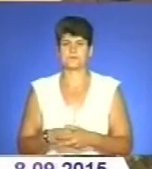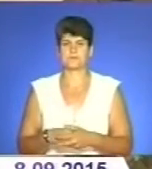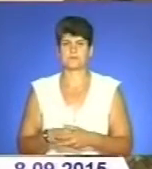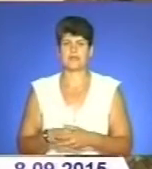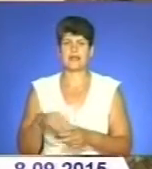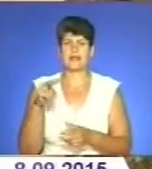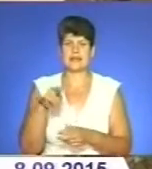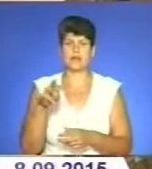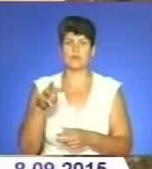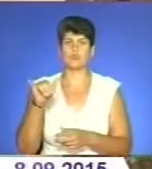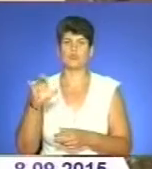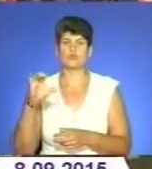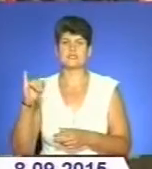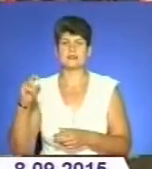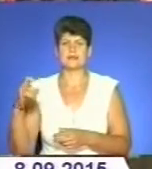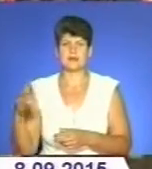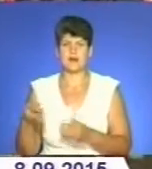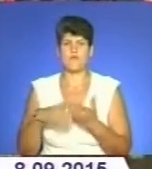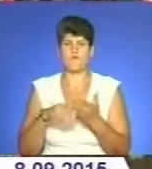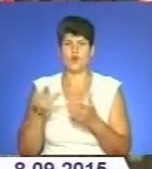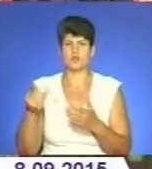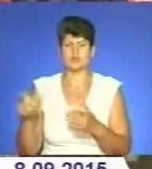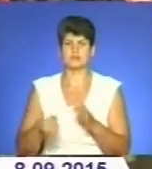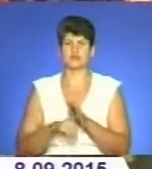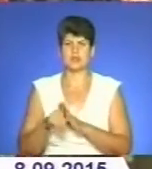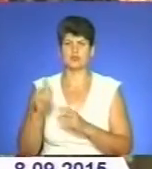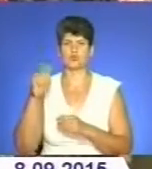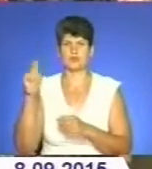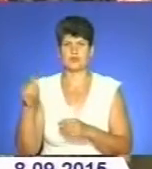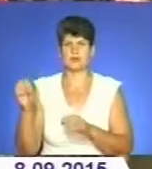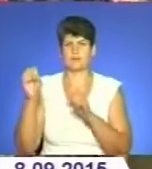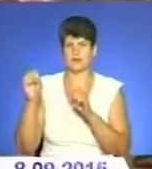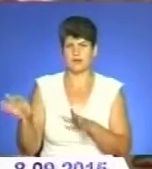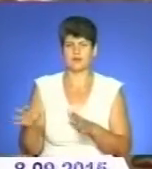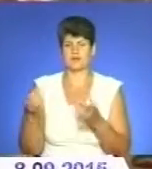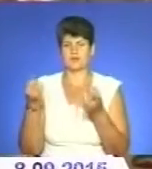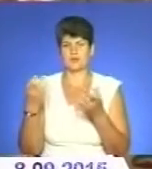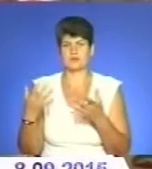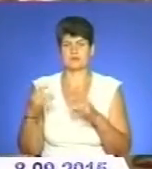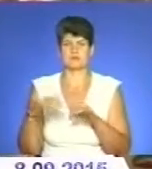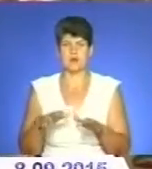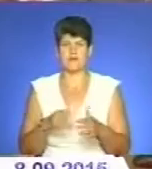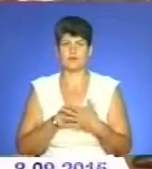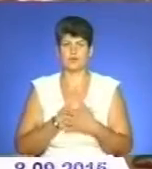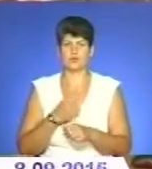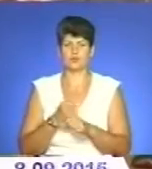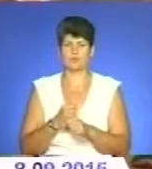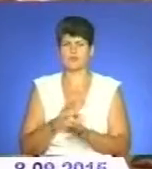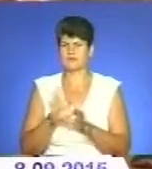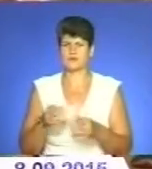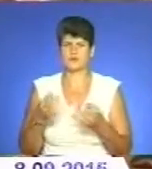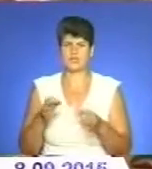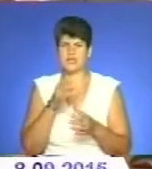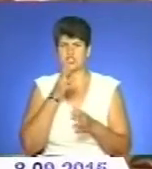Лілія Мусіхіна – волонтер. Із початком війни в Україні вона покинула звичні справи, улюблену роботу і присвятила весь свій вільний